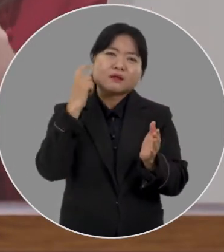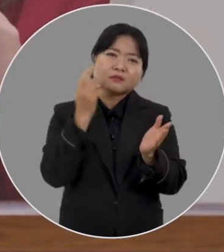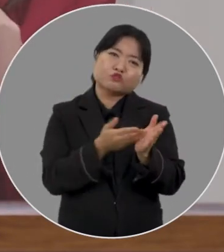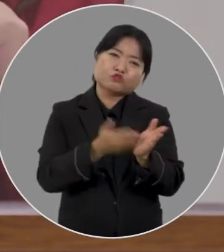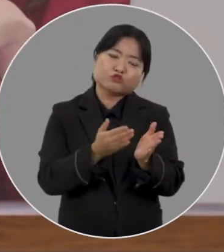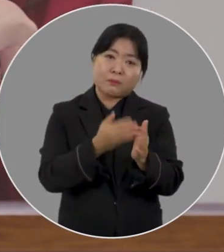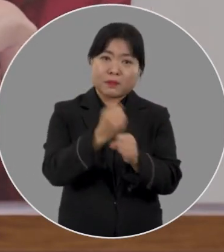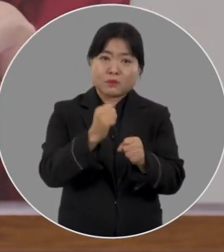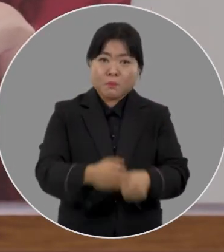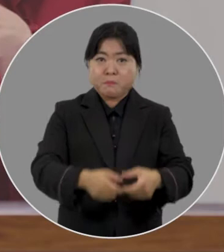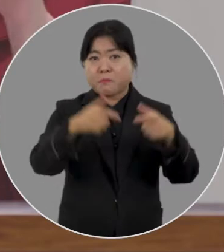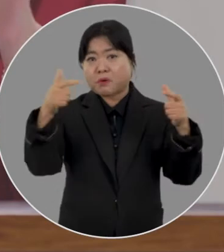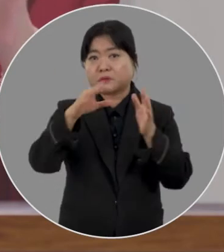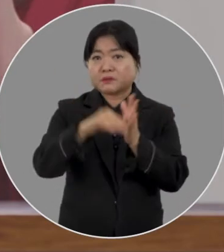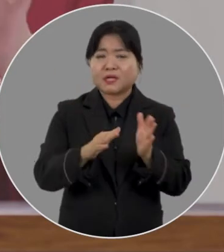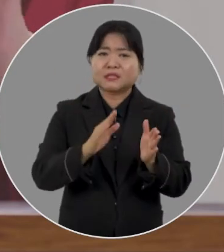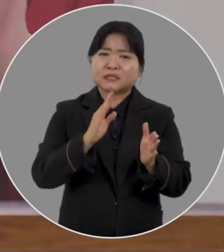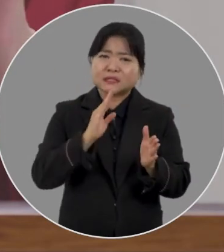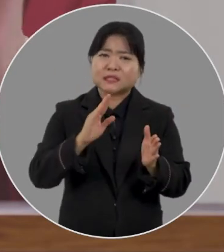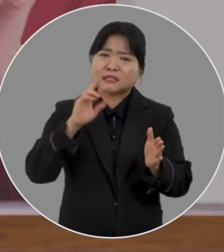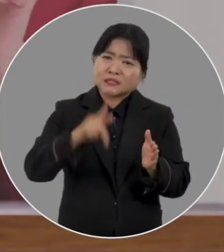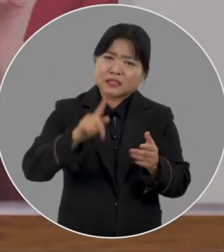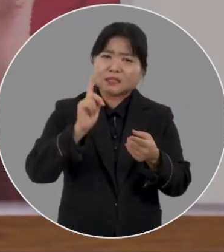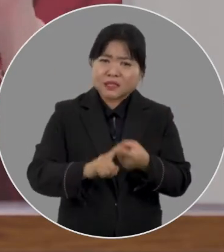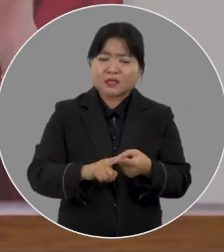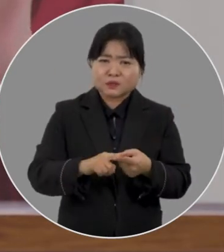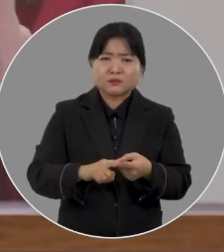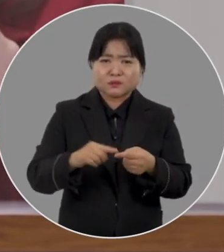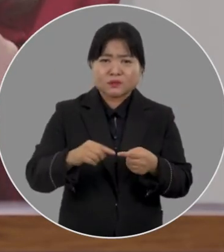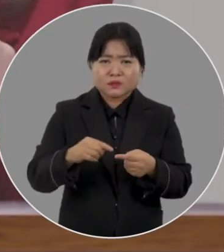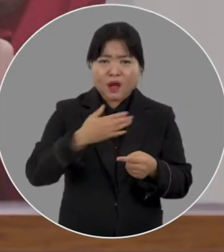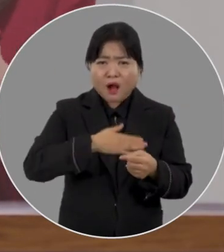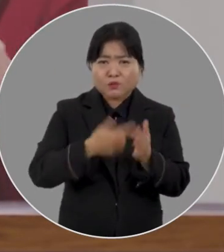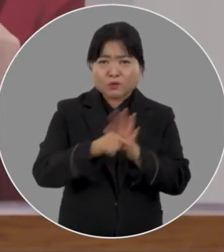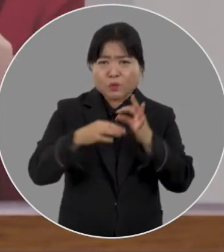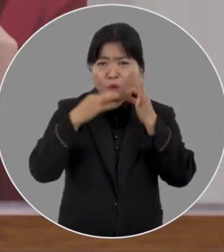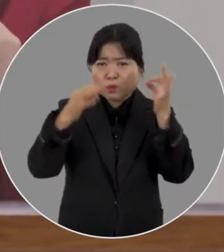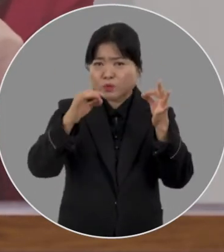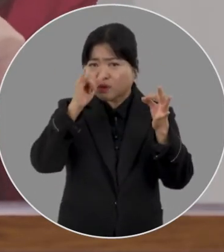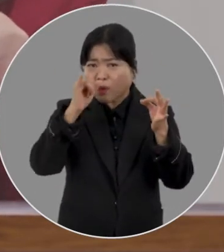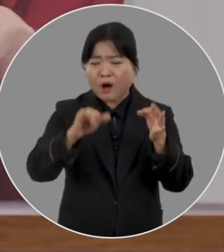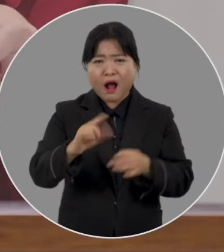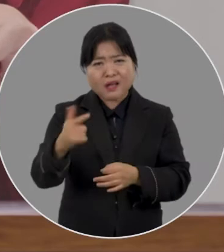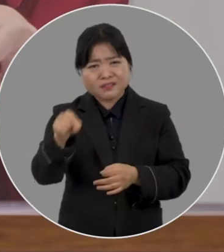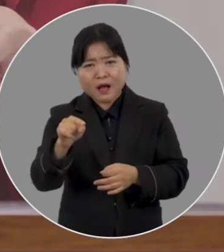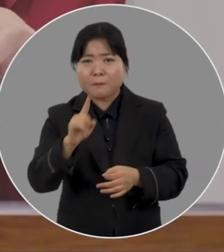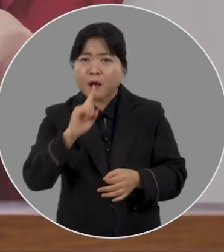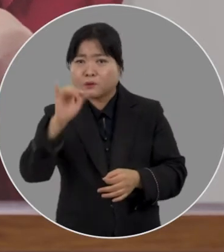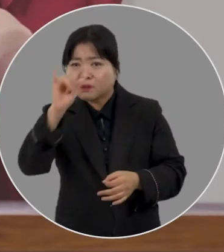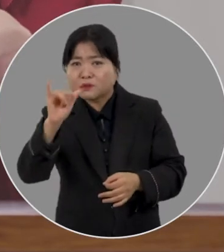막 퍼졌을 때 사실관계를 잡으려고 노력도 분명히 있고 아닌 건 또 아니라고 얘기하는 목소리도 있는데도